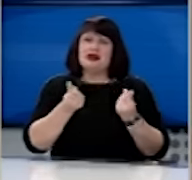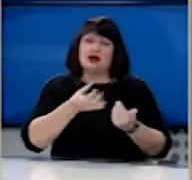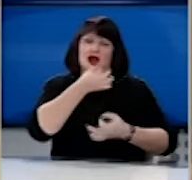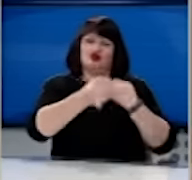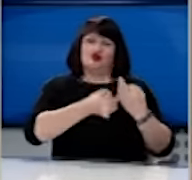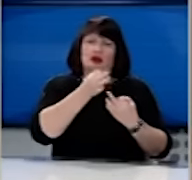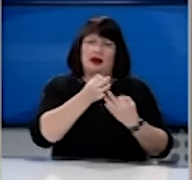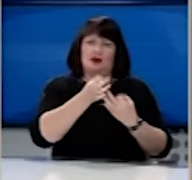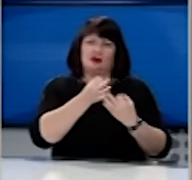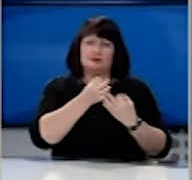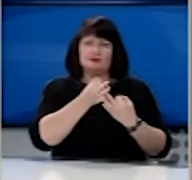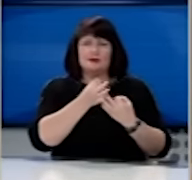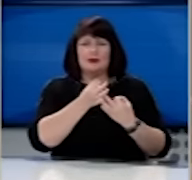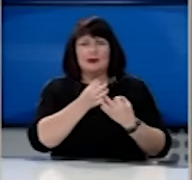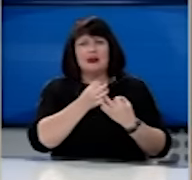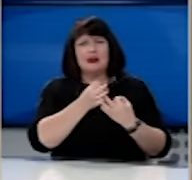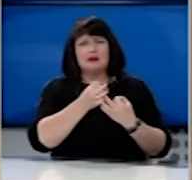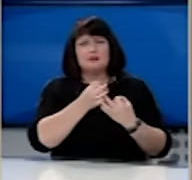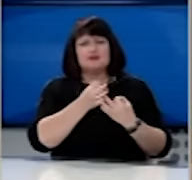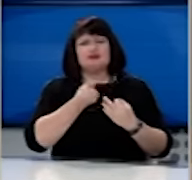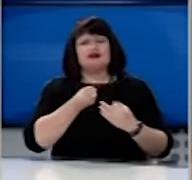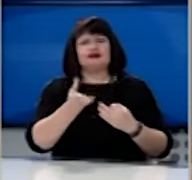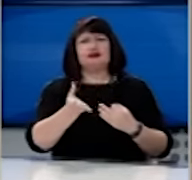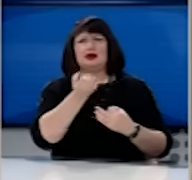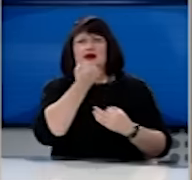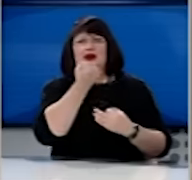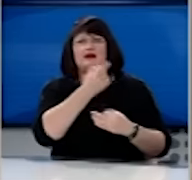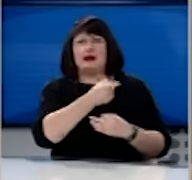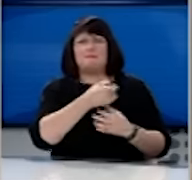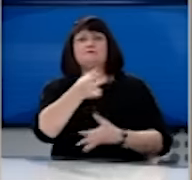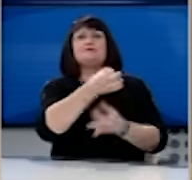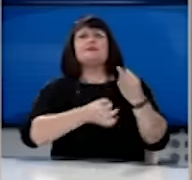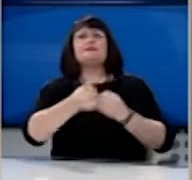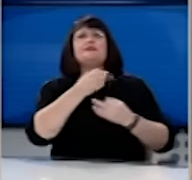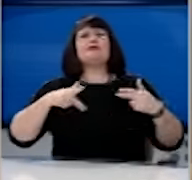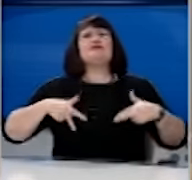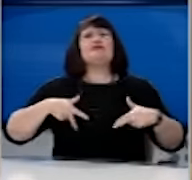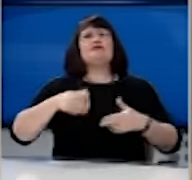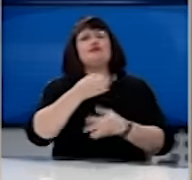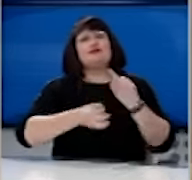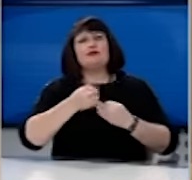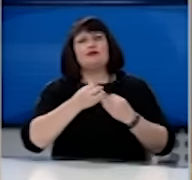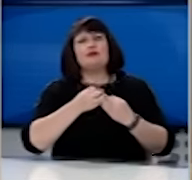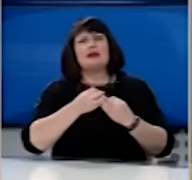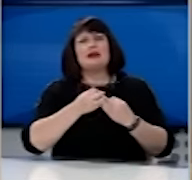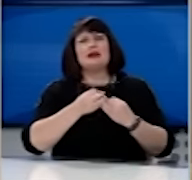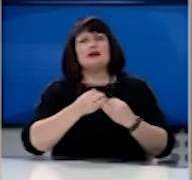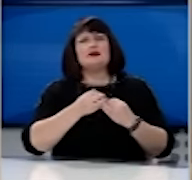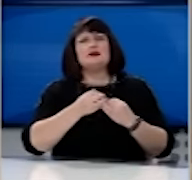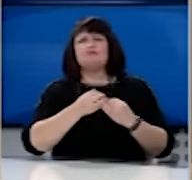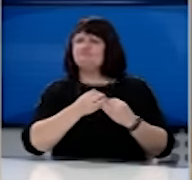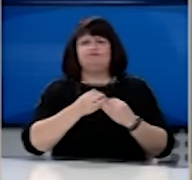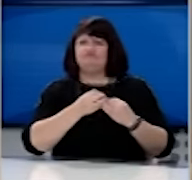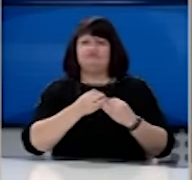αυτό, τη μια μετά την άλλη. Τα επιχειρήματά σας, κύριοι της κυβέρνησης, είναι